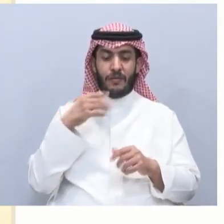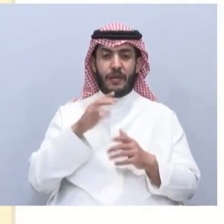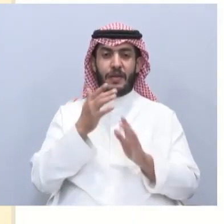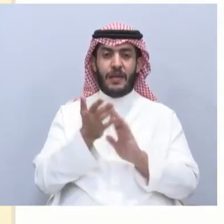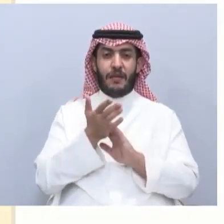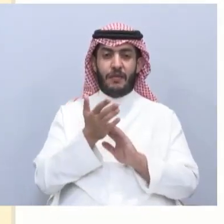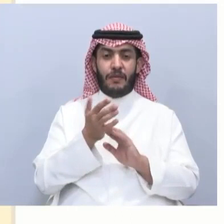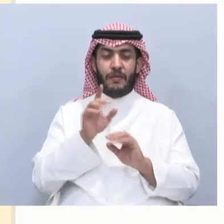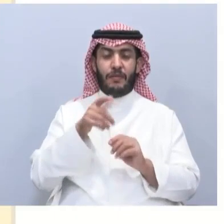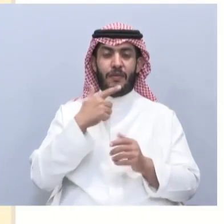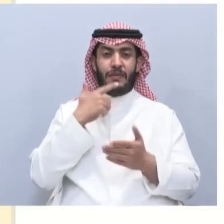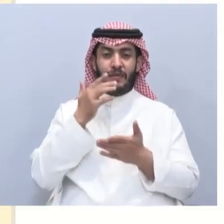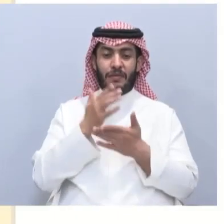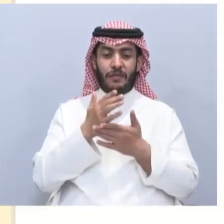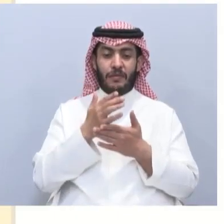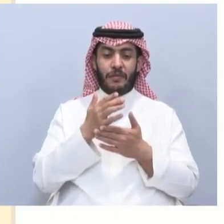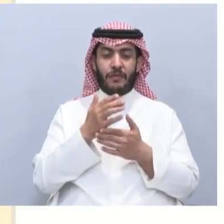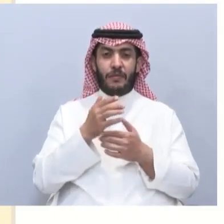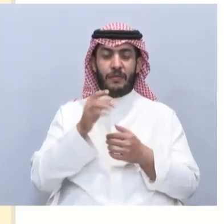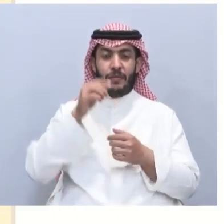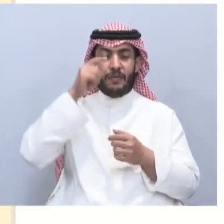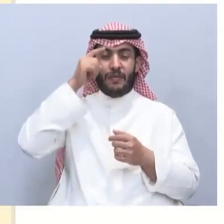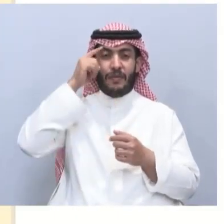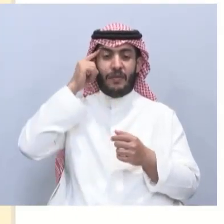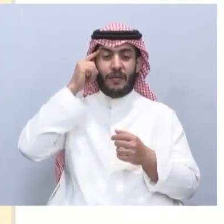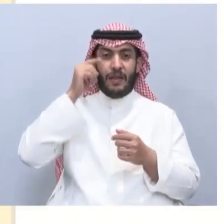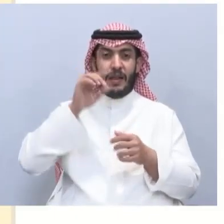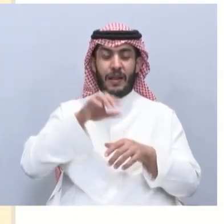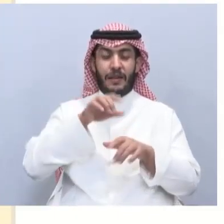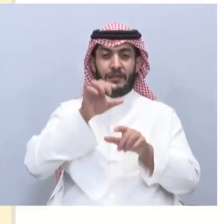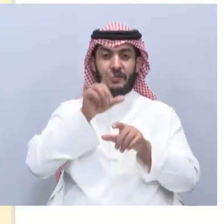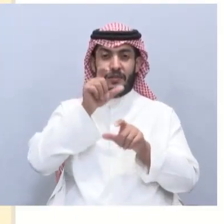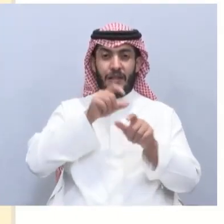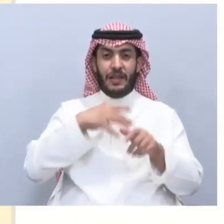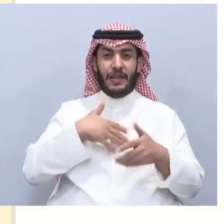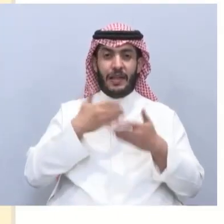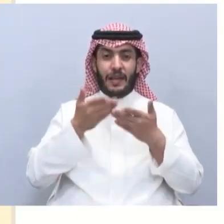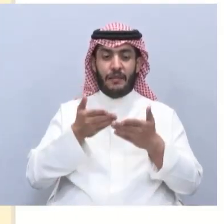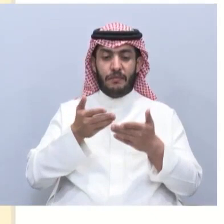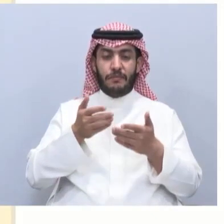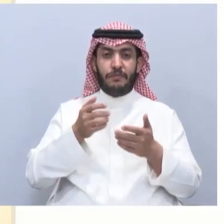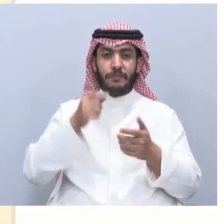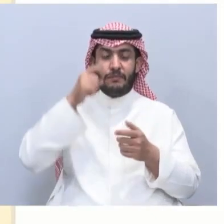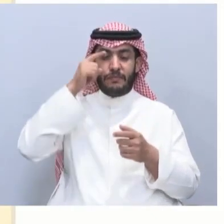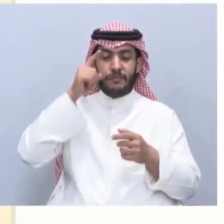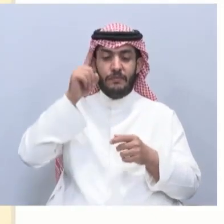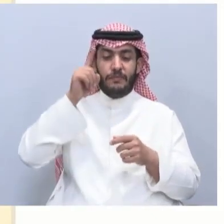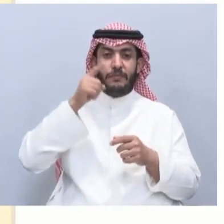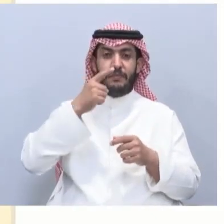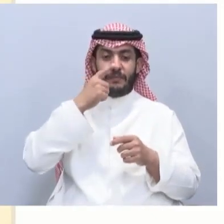بيمينه الله يقبلها واذا قبل الكريم فليبشر هذا المتصدق وان الله